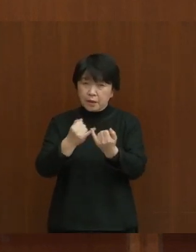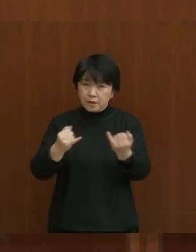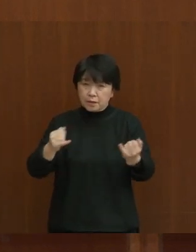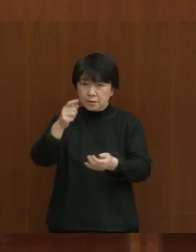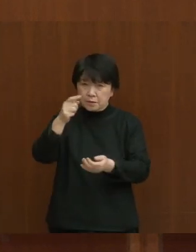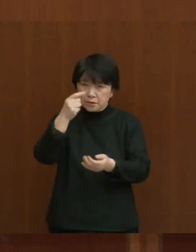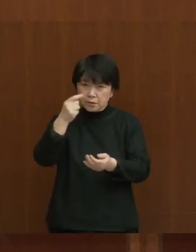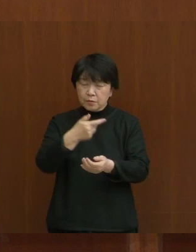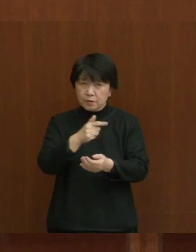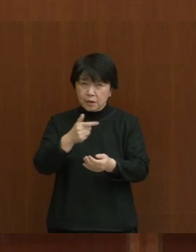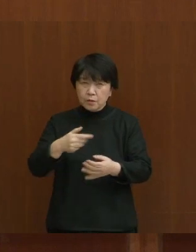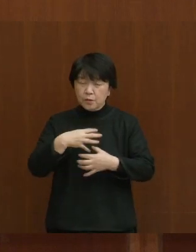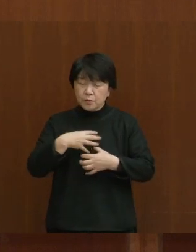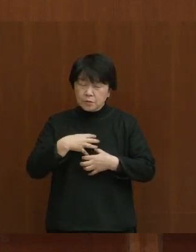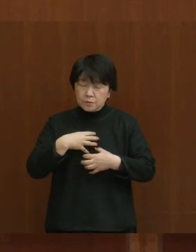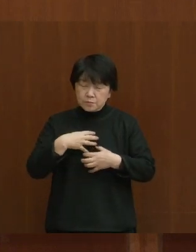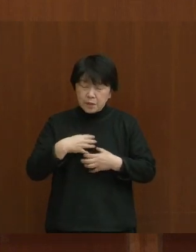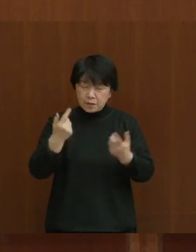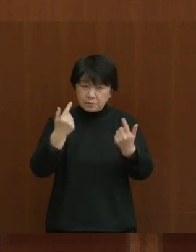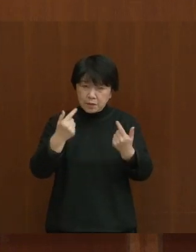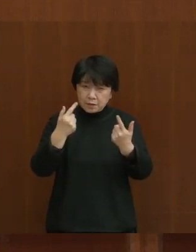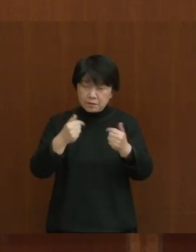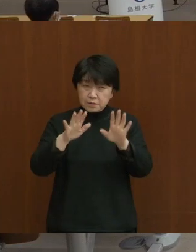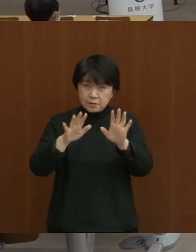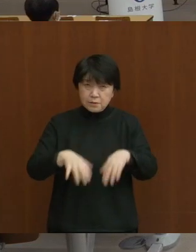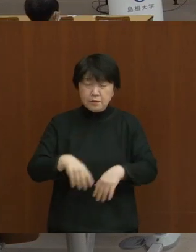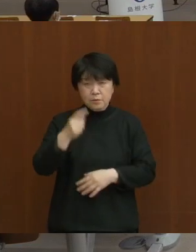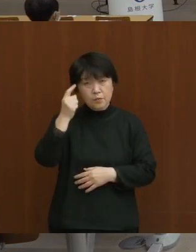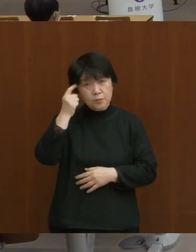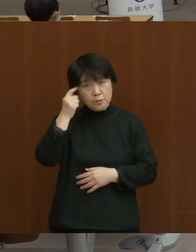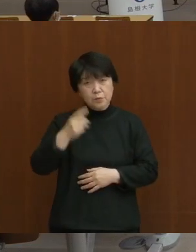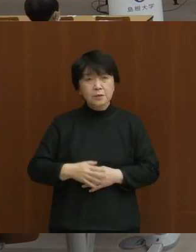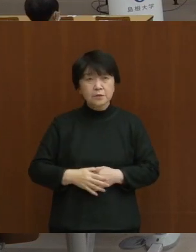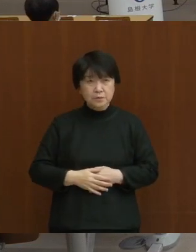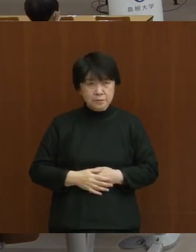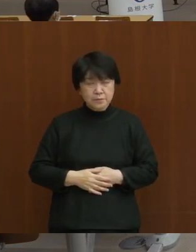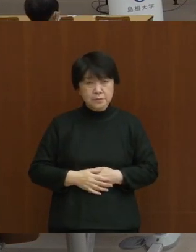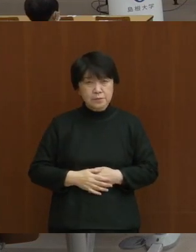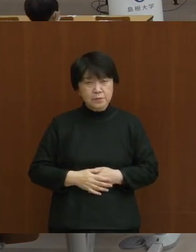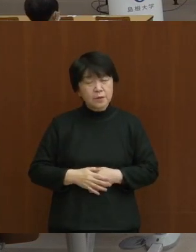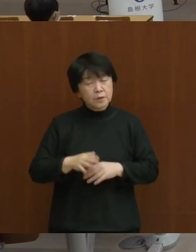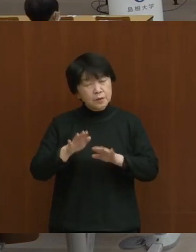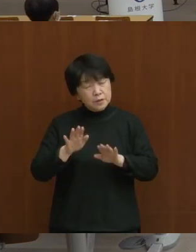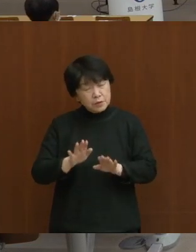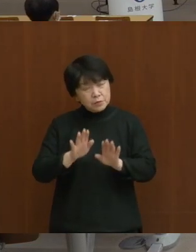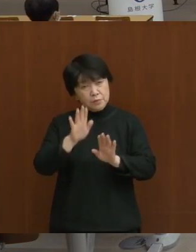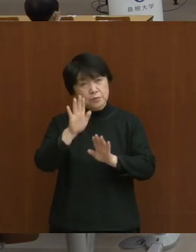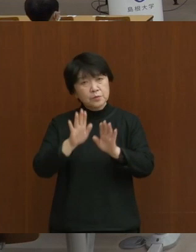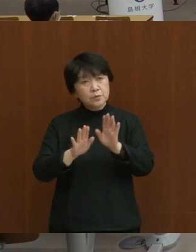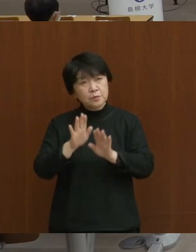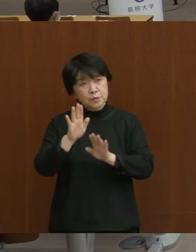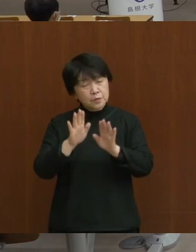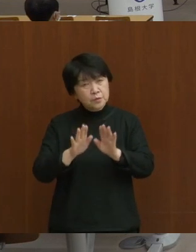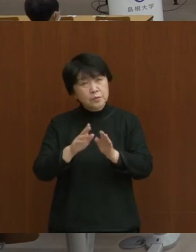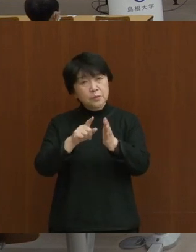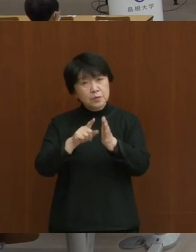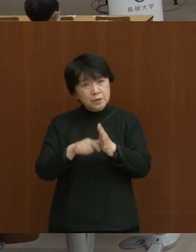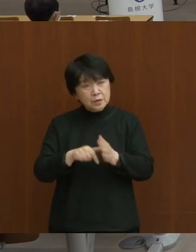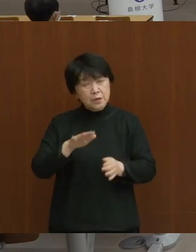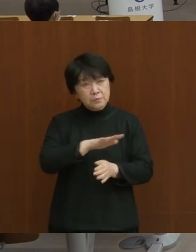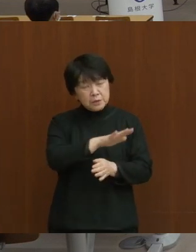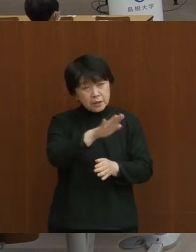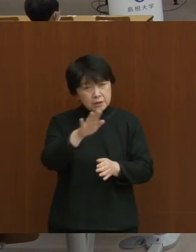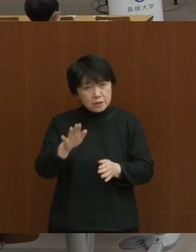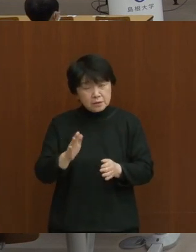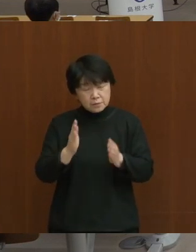不安が募る毎日だったことと思います。そのような状況におきまして、 皆さんの前向き